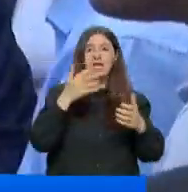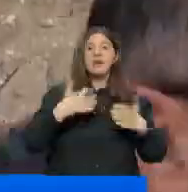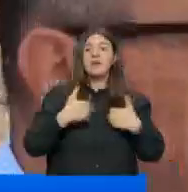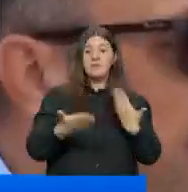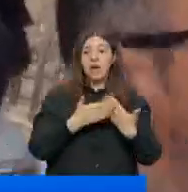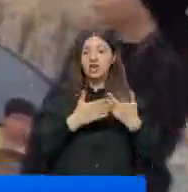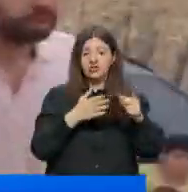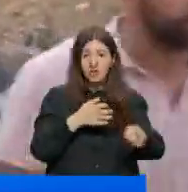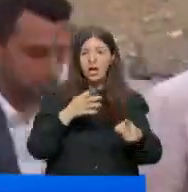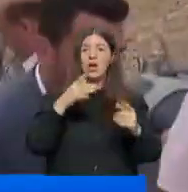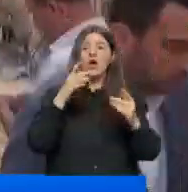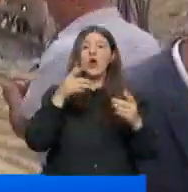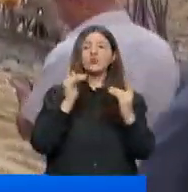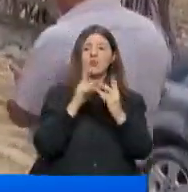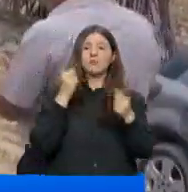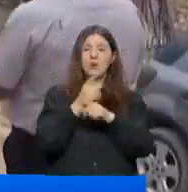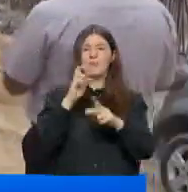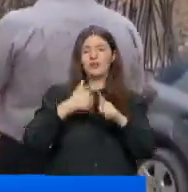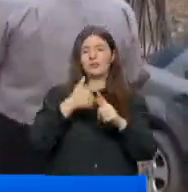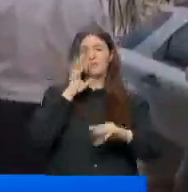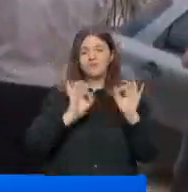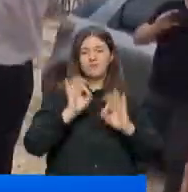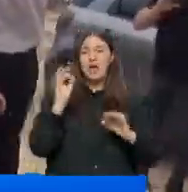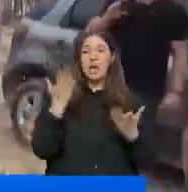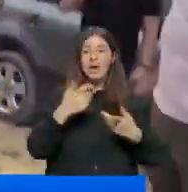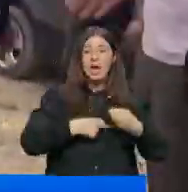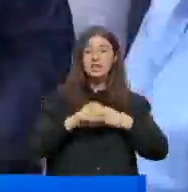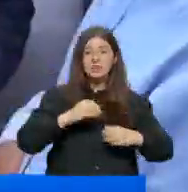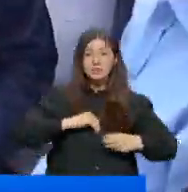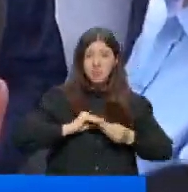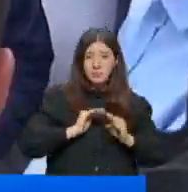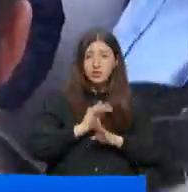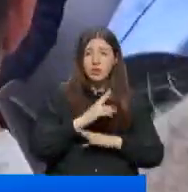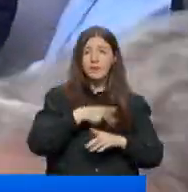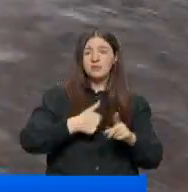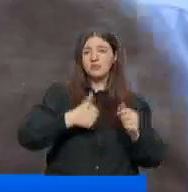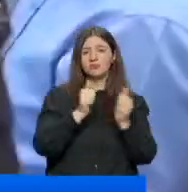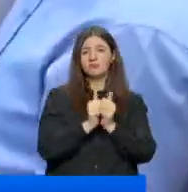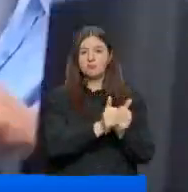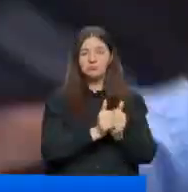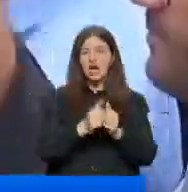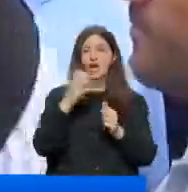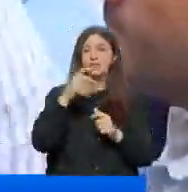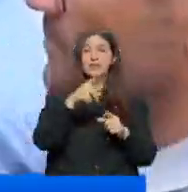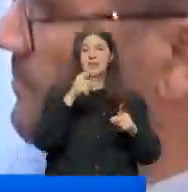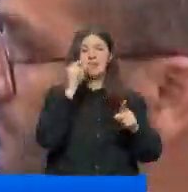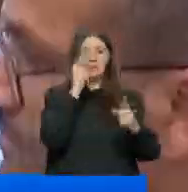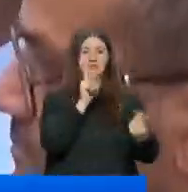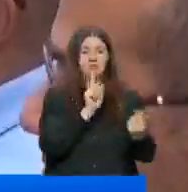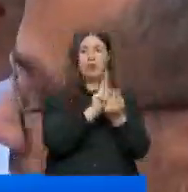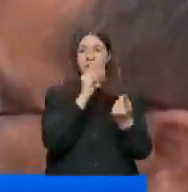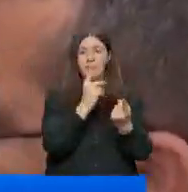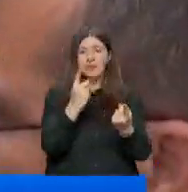Kahramanmaraş'ta bulvar ve köprü projesi inşaatlarını inceledi. Ancak esnaf mağdurdu. Belediye Başkanı ile birlikte AK Partili Ünal'ı karşısında gören